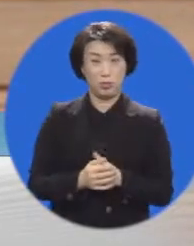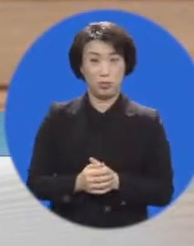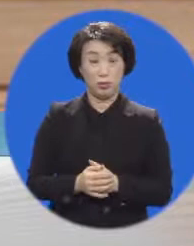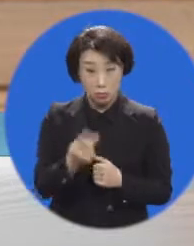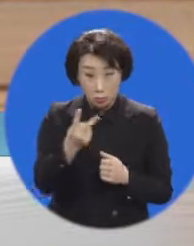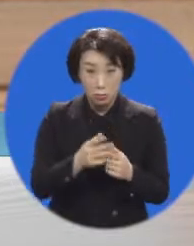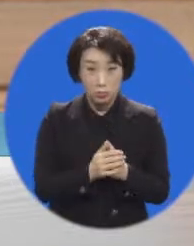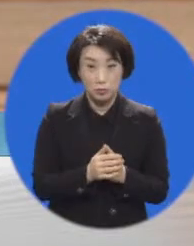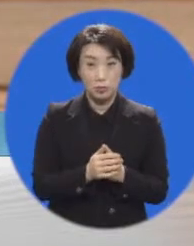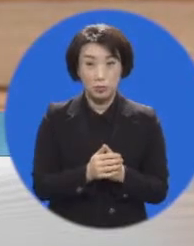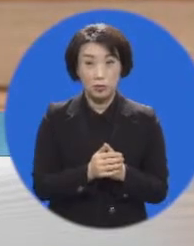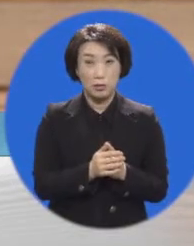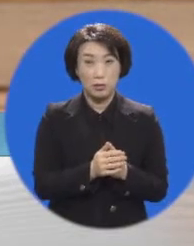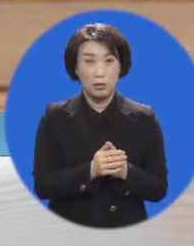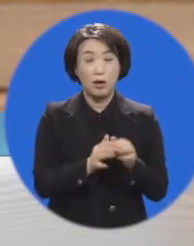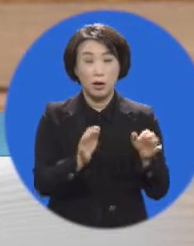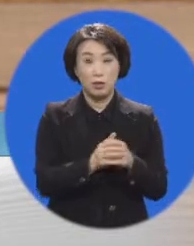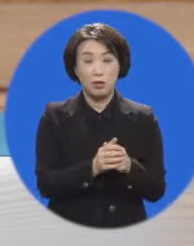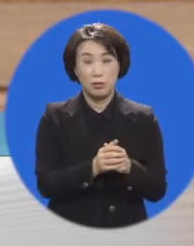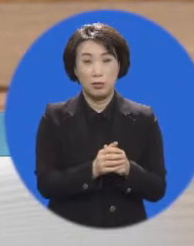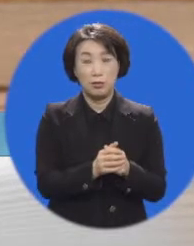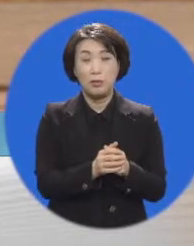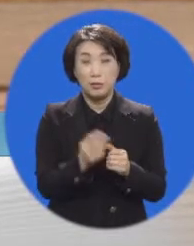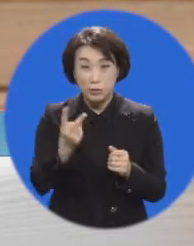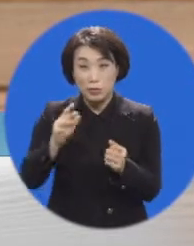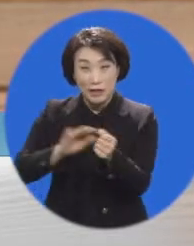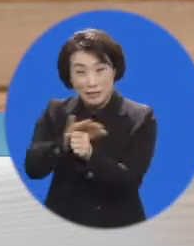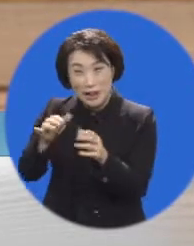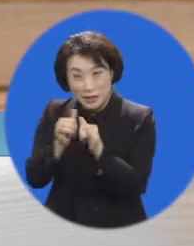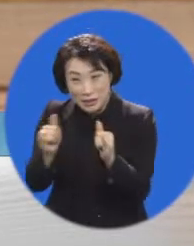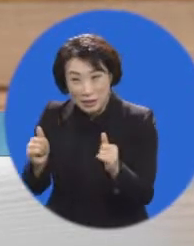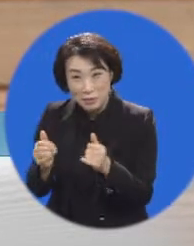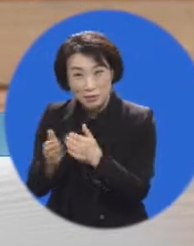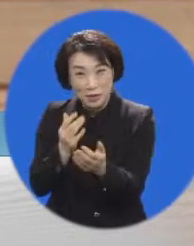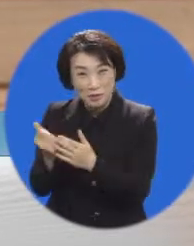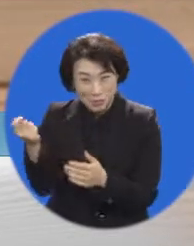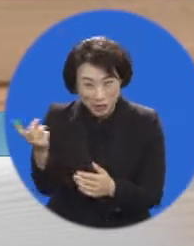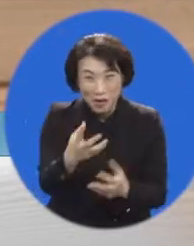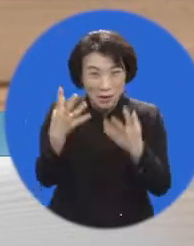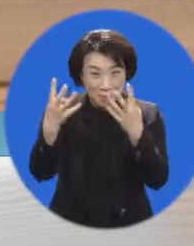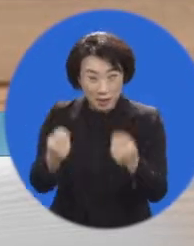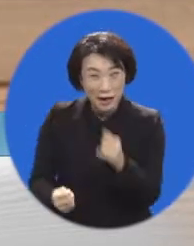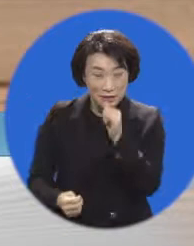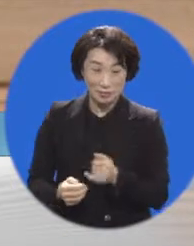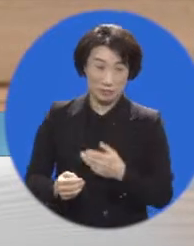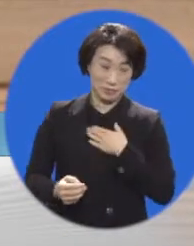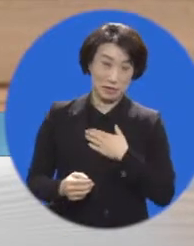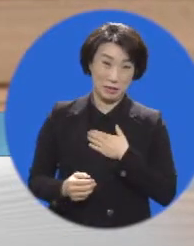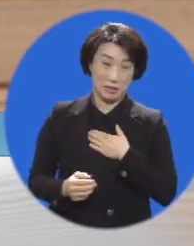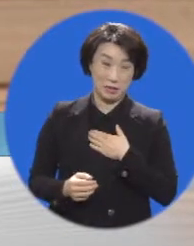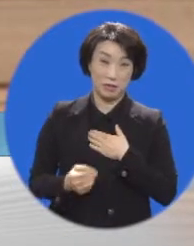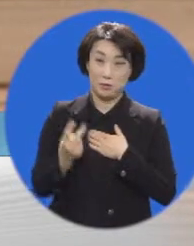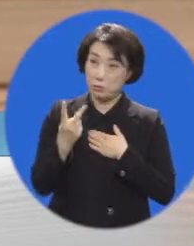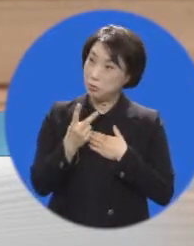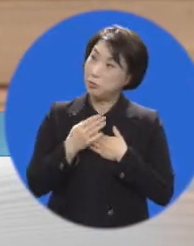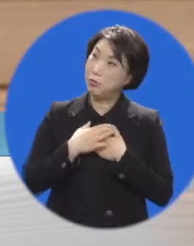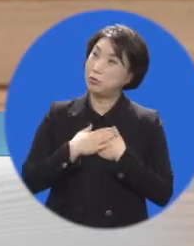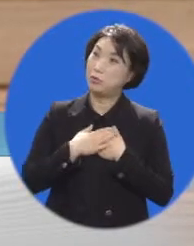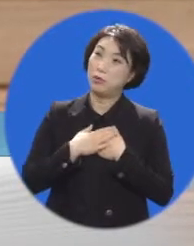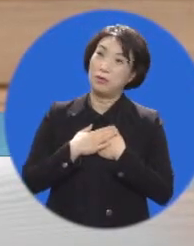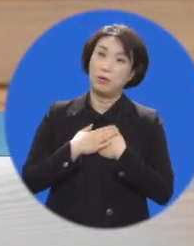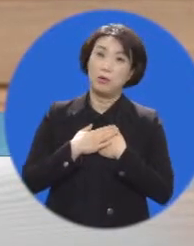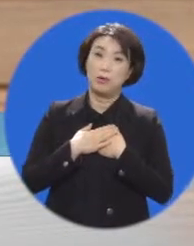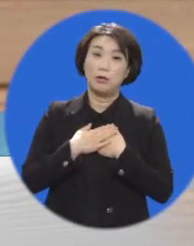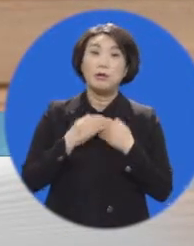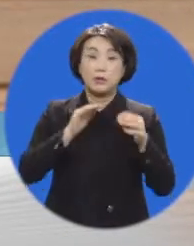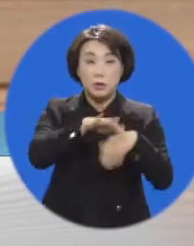또 내가 사랑해야 할 사람들도 많이 경험했어요. 그리고